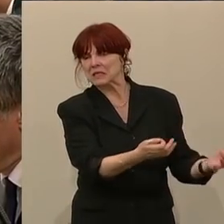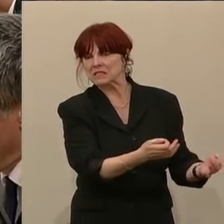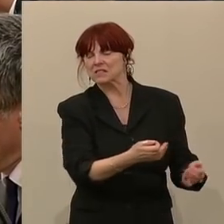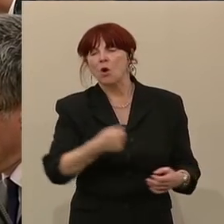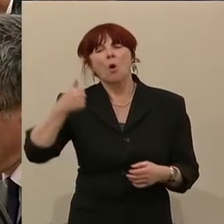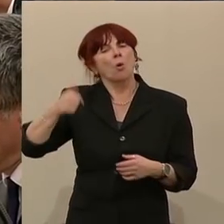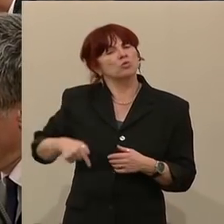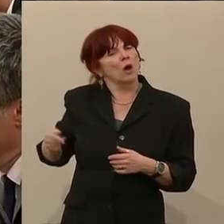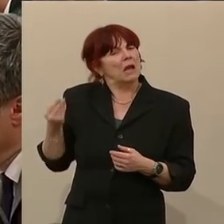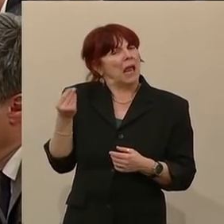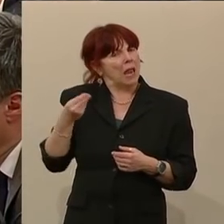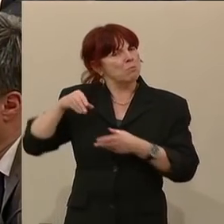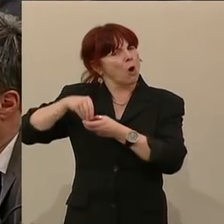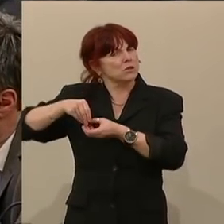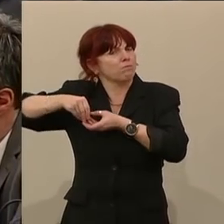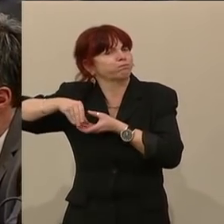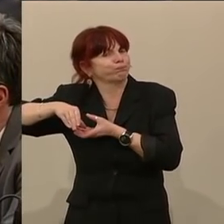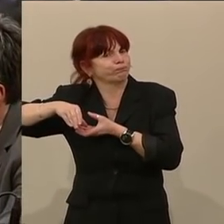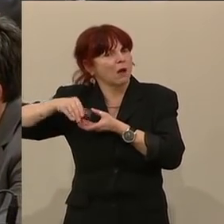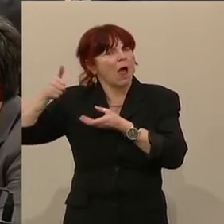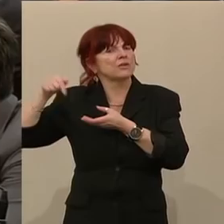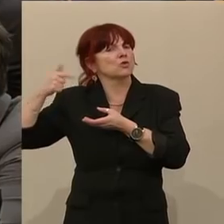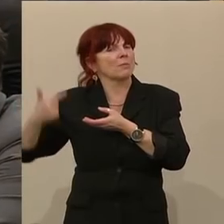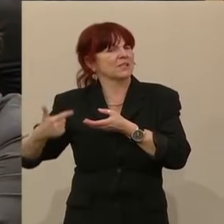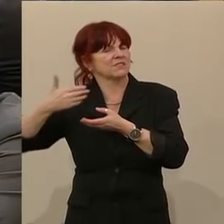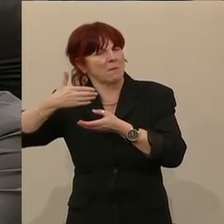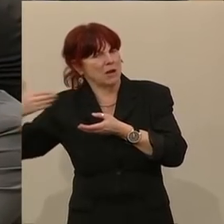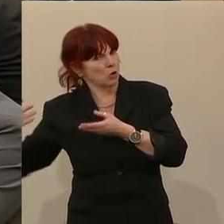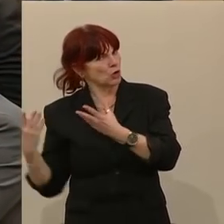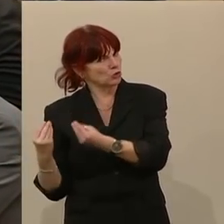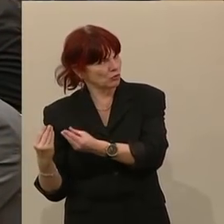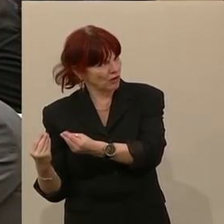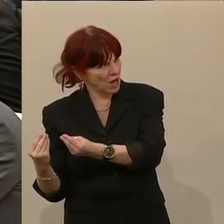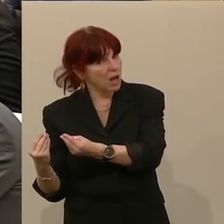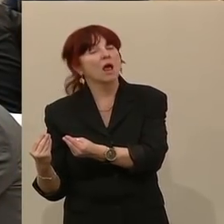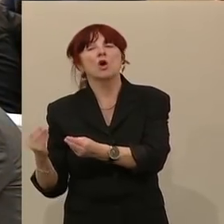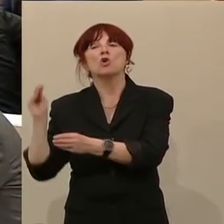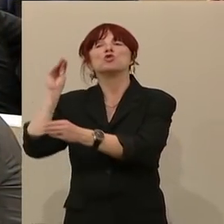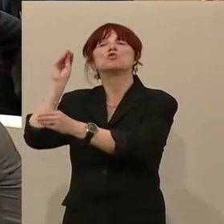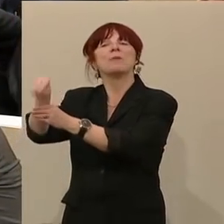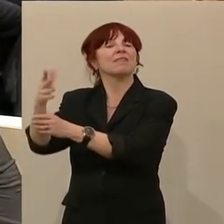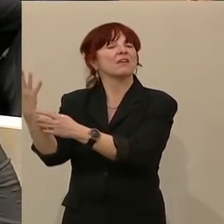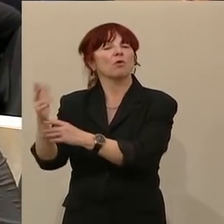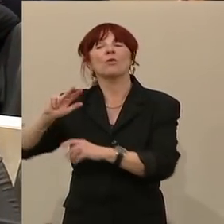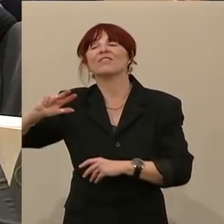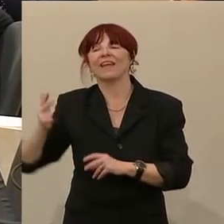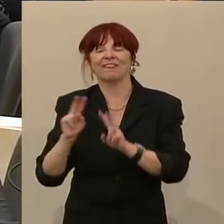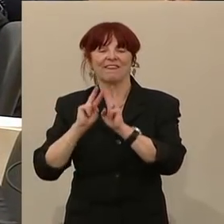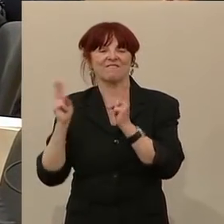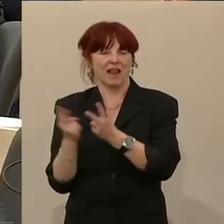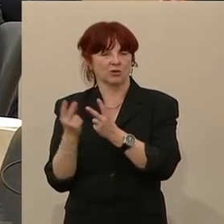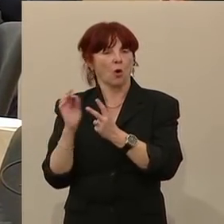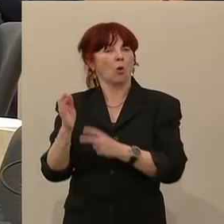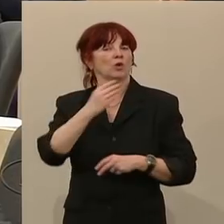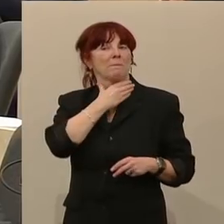Millionen zu viel in seiner Geldtasche hat, dann spendet er höchstwahrscheinlich eher für die Dritte Welt oder für sonst Bedürftige. Aber sicherlich